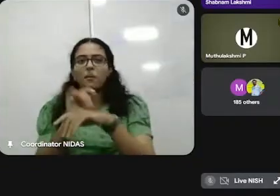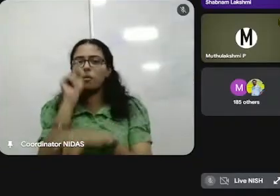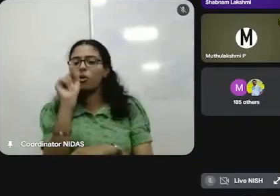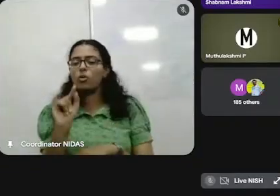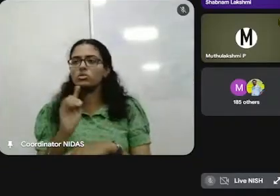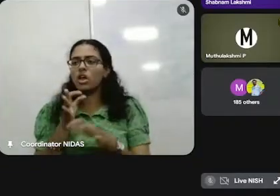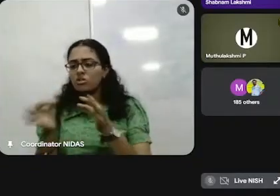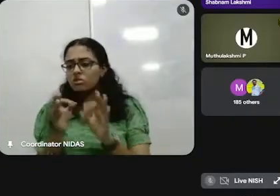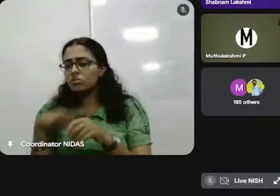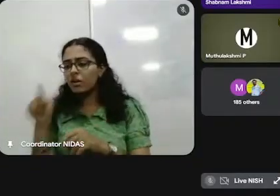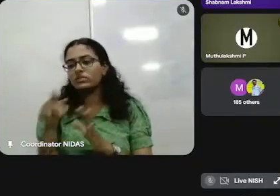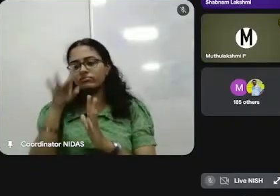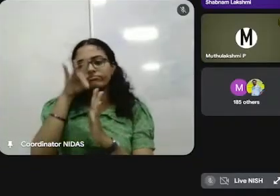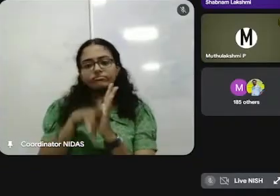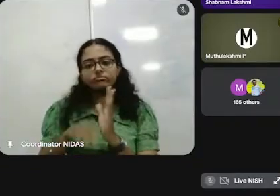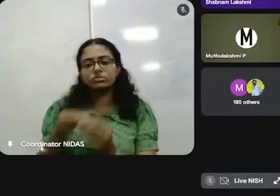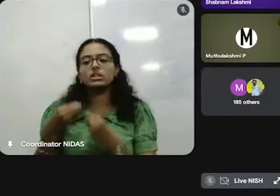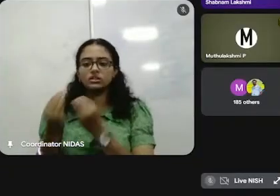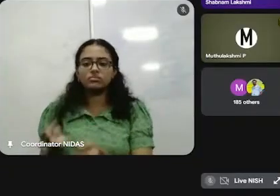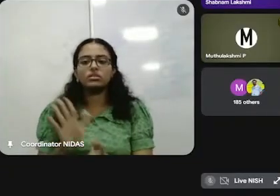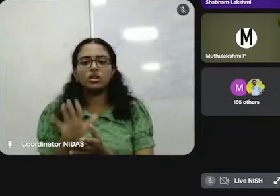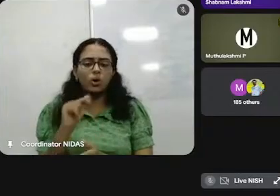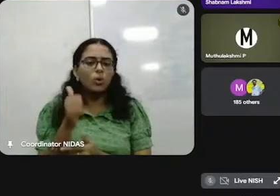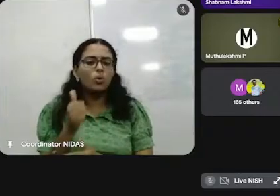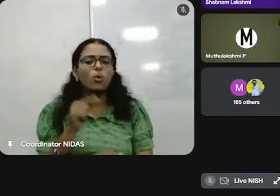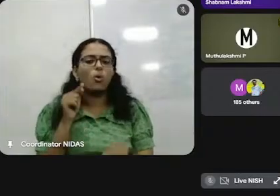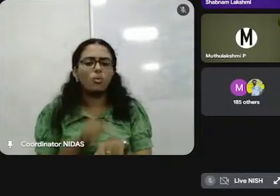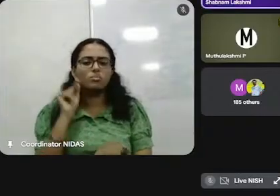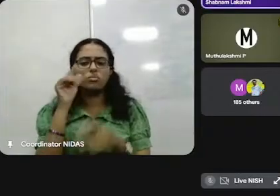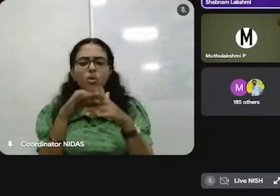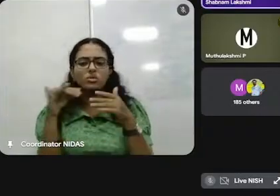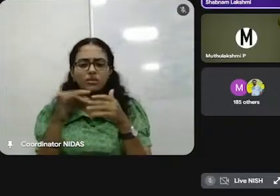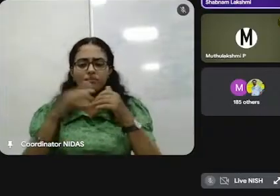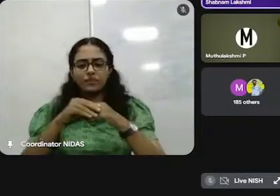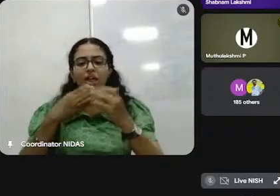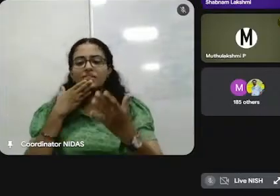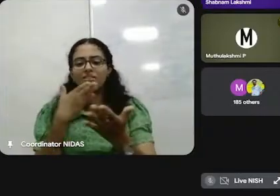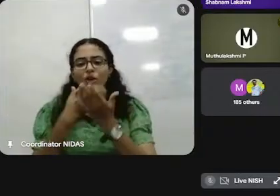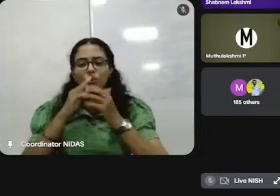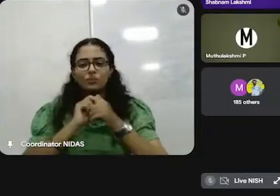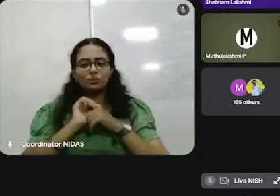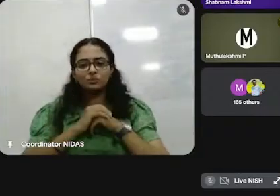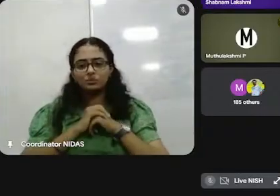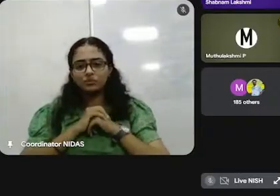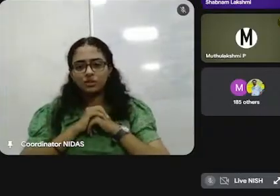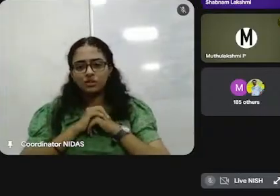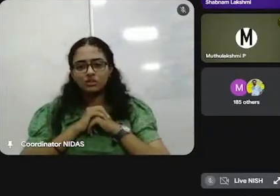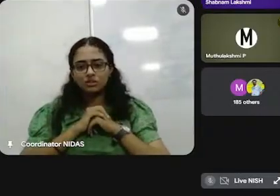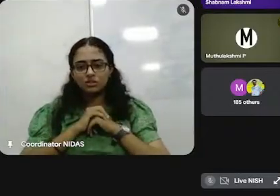സ്റ്റഡി ചെയ്യാനായിട്ട്. അത് നല്ലൊരു ഓപ്ഷൻ ആയിരിക്കും എന്ന് തോന്നുന്നു. താങ്ക് യു. ഓക്കെ, താങ്ക് യു മാം. താങ്ക് യു